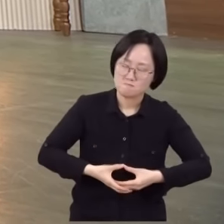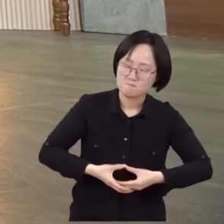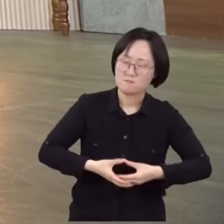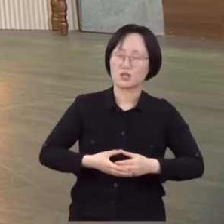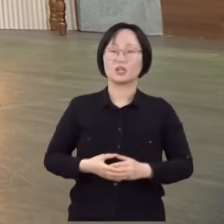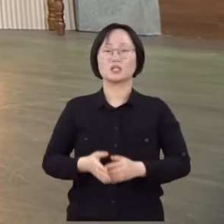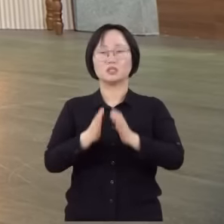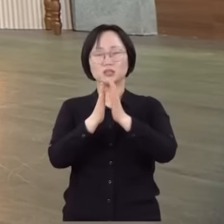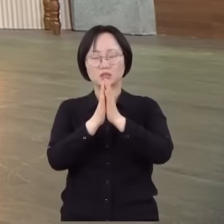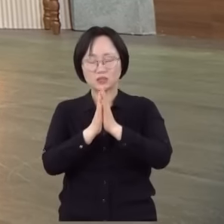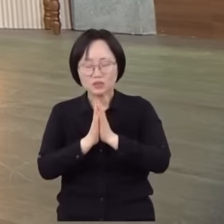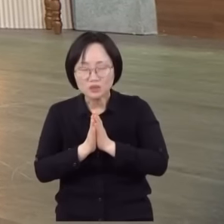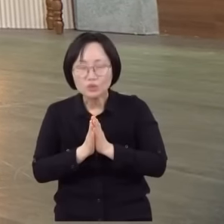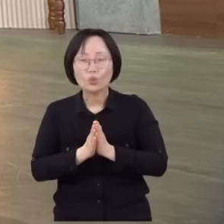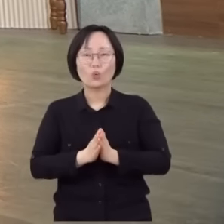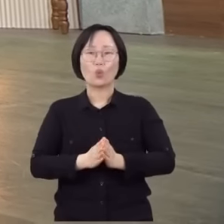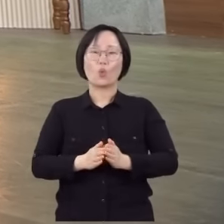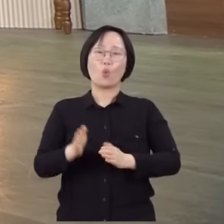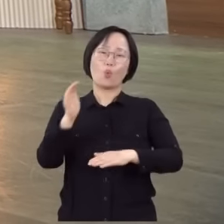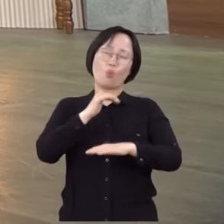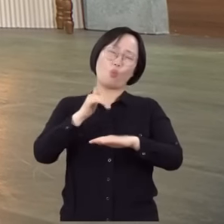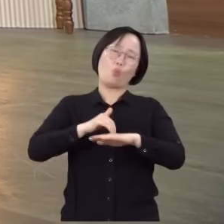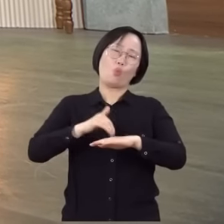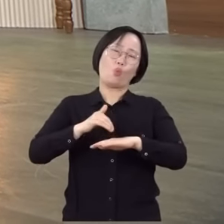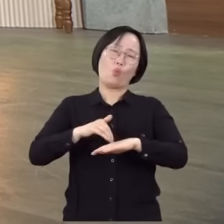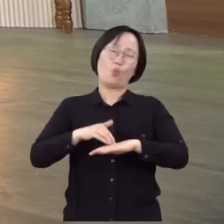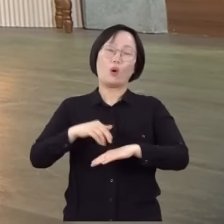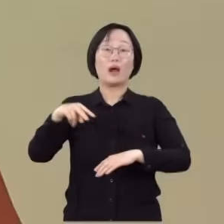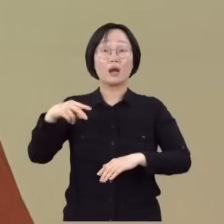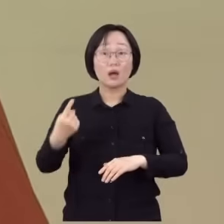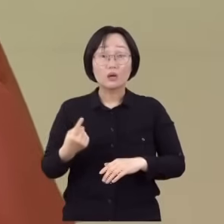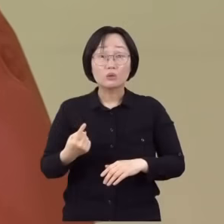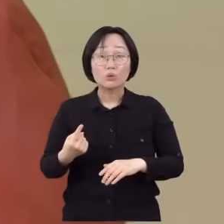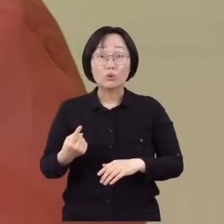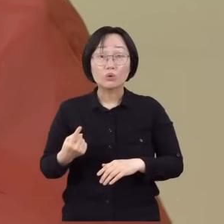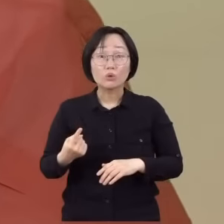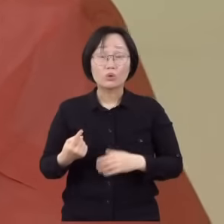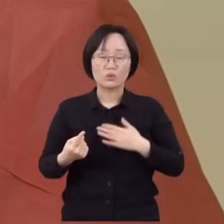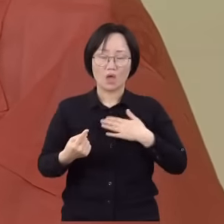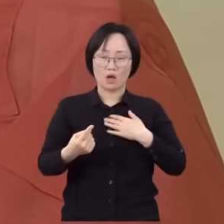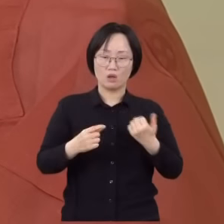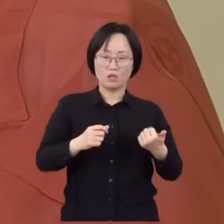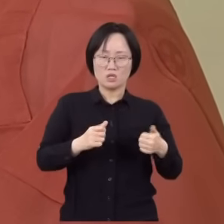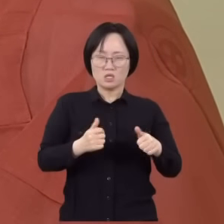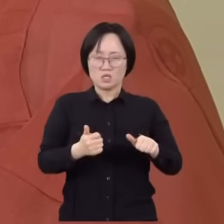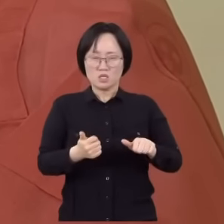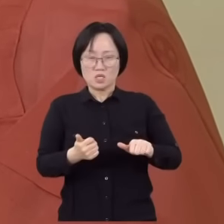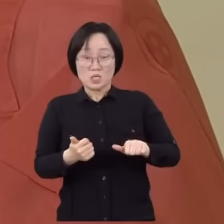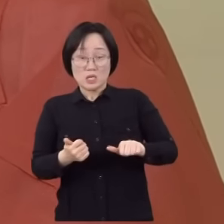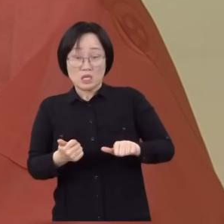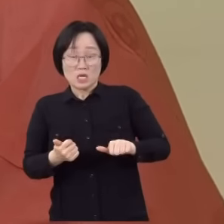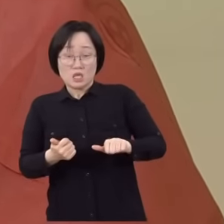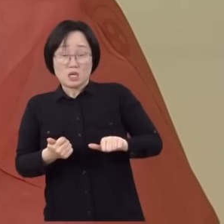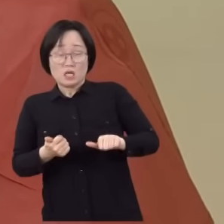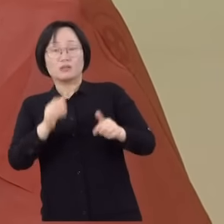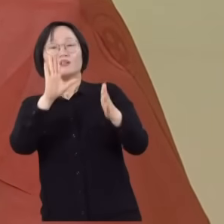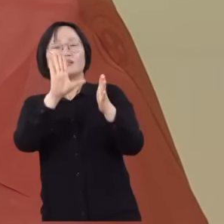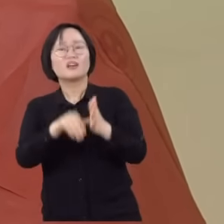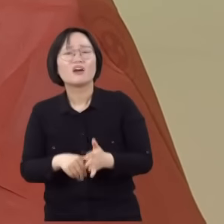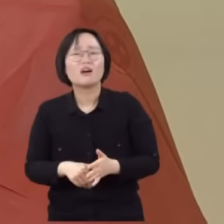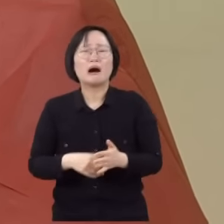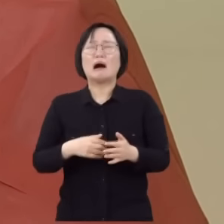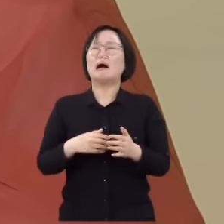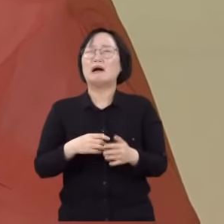했던 사람도 죽음이 코앞에 닥쳤을 때 막 마음이 막 뒤흔들리고 막